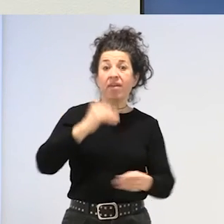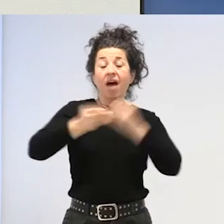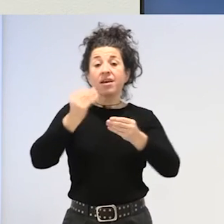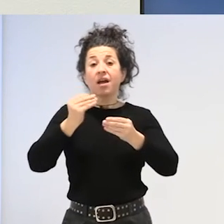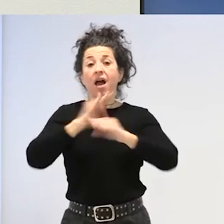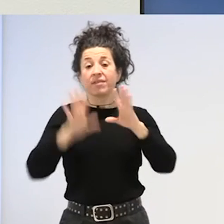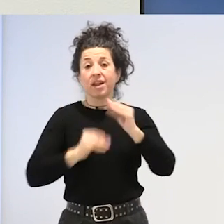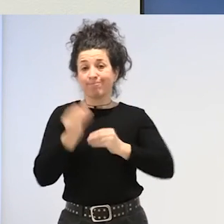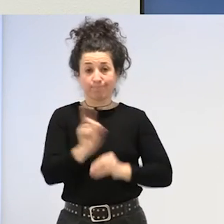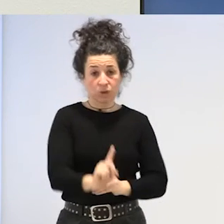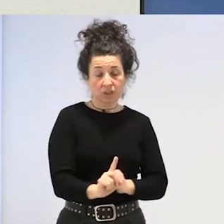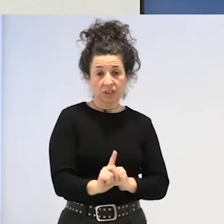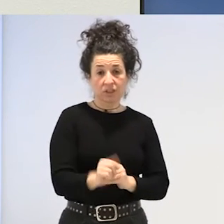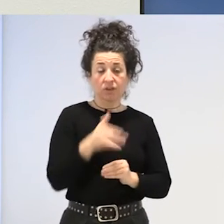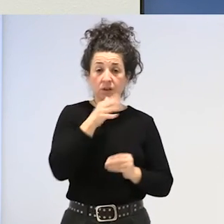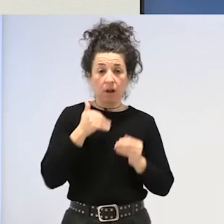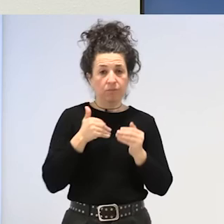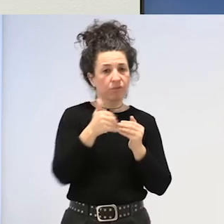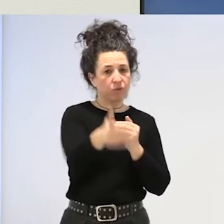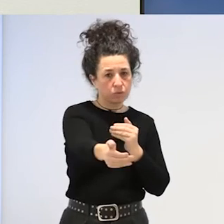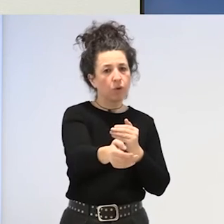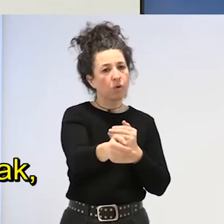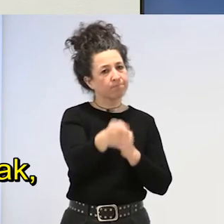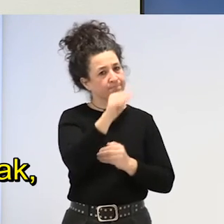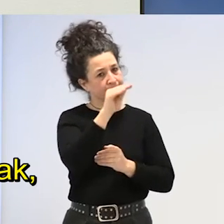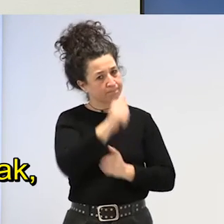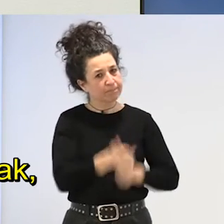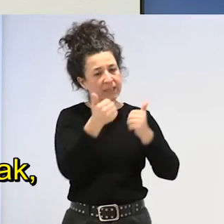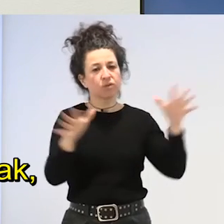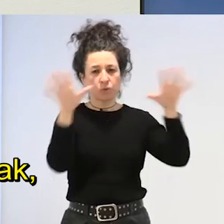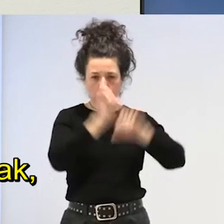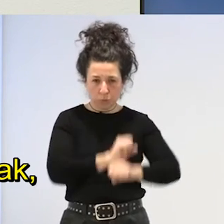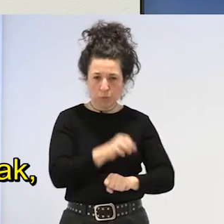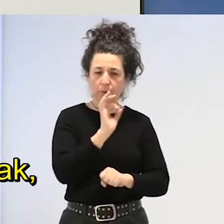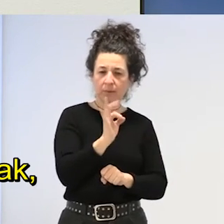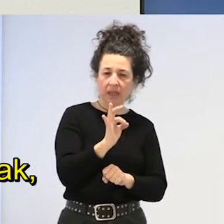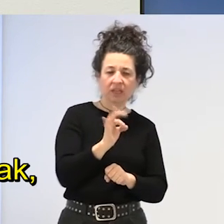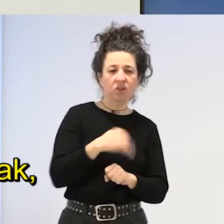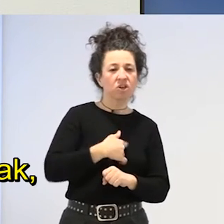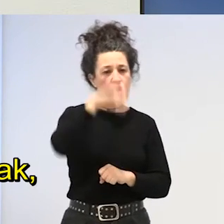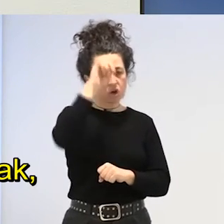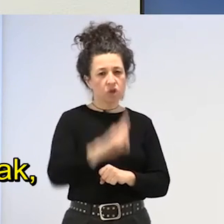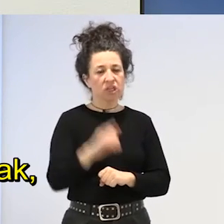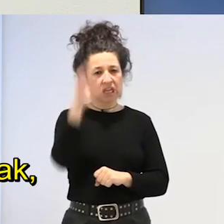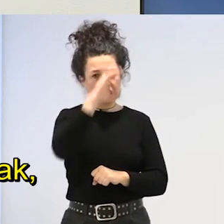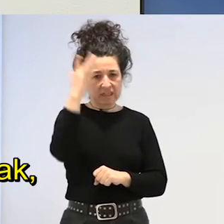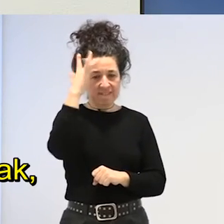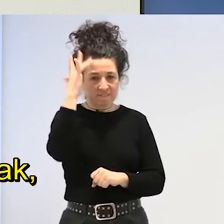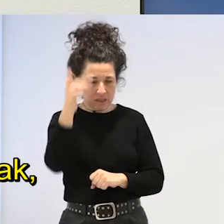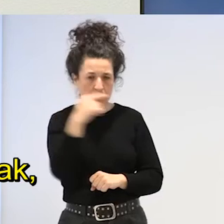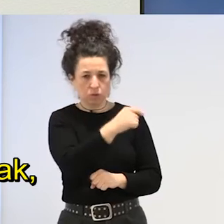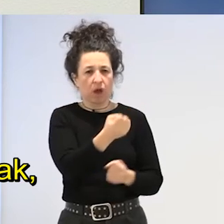ba, etorkizuna askoz beltzagoa da, ez? Eta ez dakit hori zientzia fikzioak, bueno, asko mintzatu